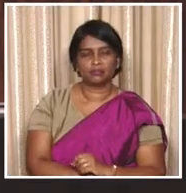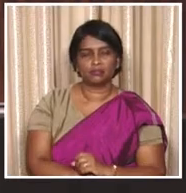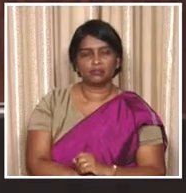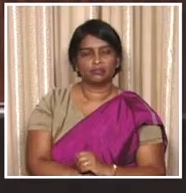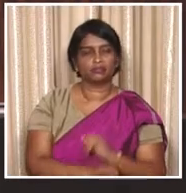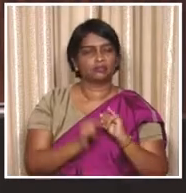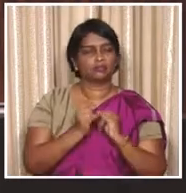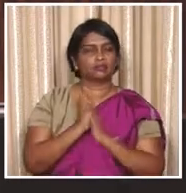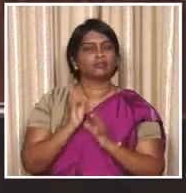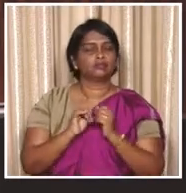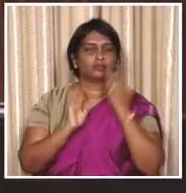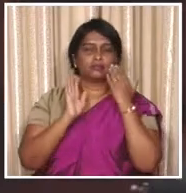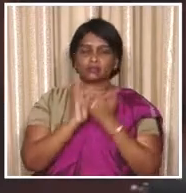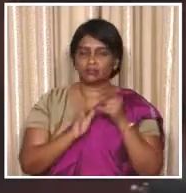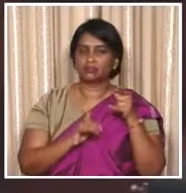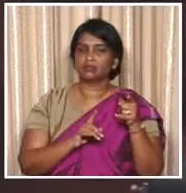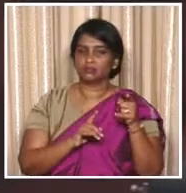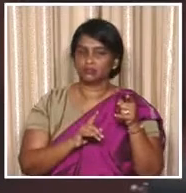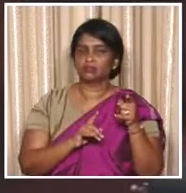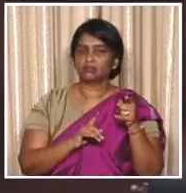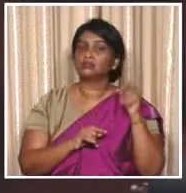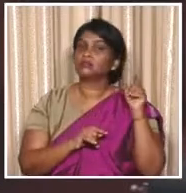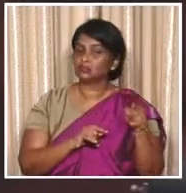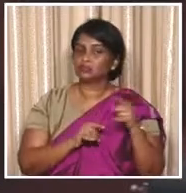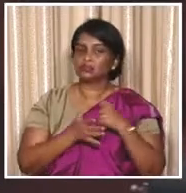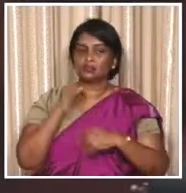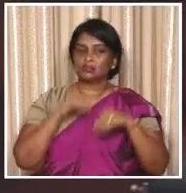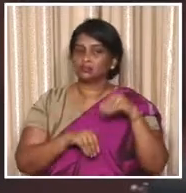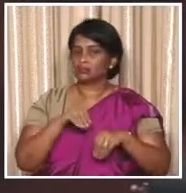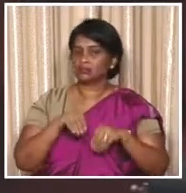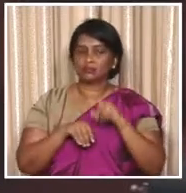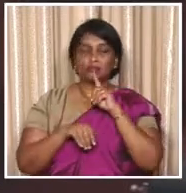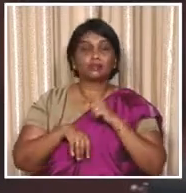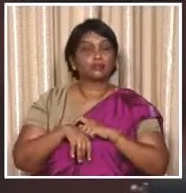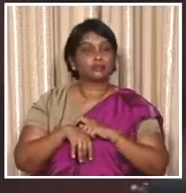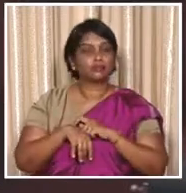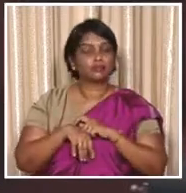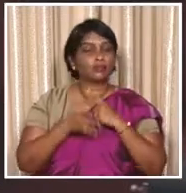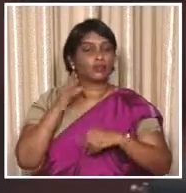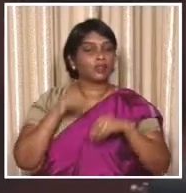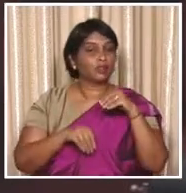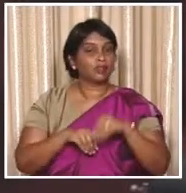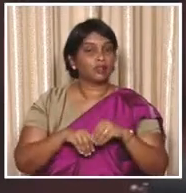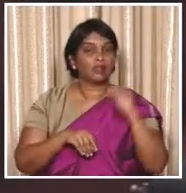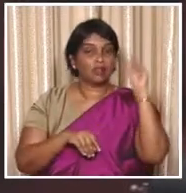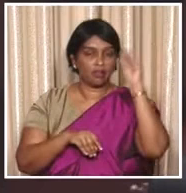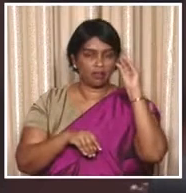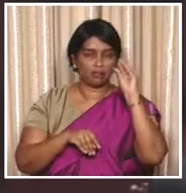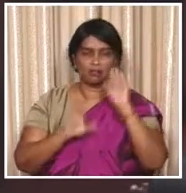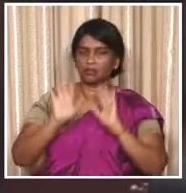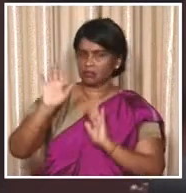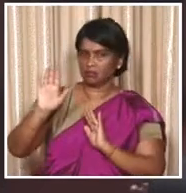සේම සිග්මන්තුම අවසන් මතු කරන කාරණේ එකක් මේ මේ ඡන්ද විමසීම කියලා තියෙන්නේ ඡන්ද විමසීම තියෙන්නේ තවස් වල පොඩින්න